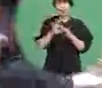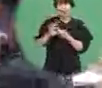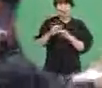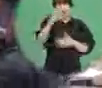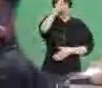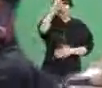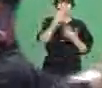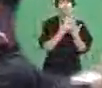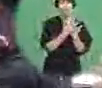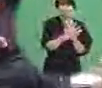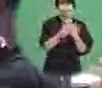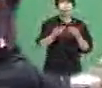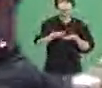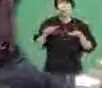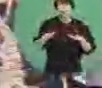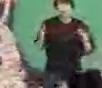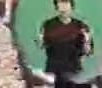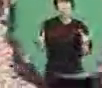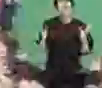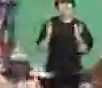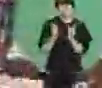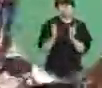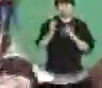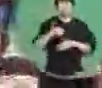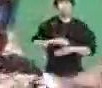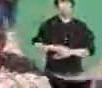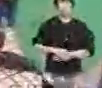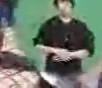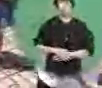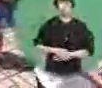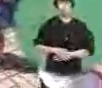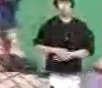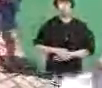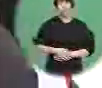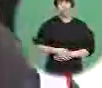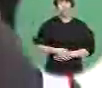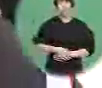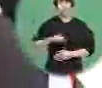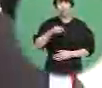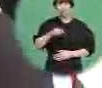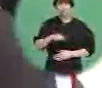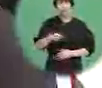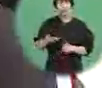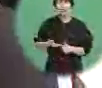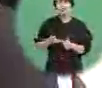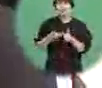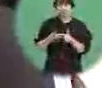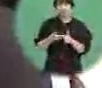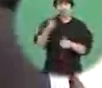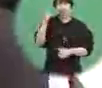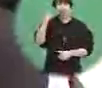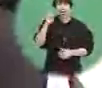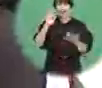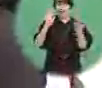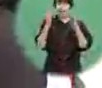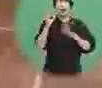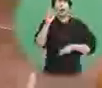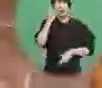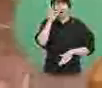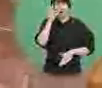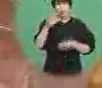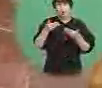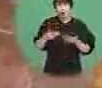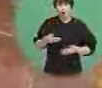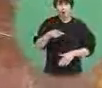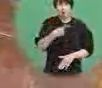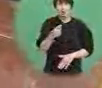だクイズ大会にはたくさんの子供たちが参加しましたまた特産の朝を使って